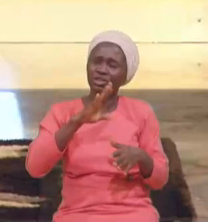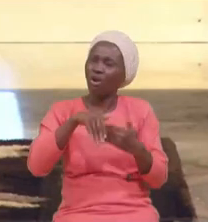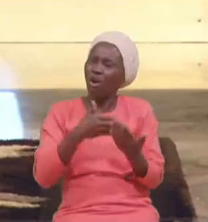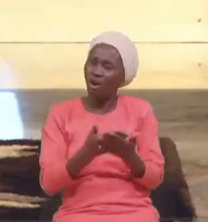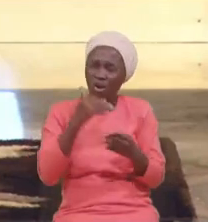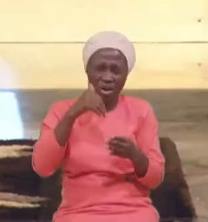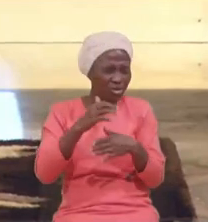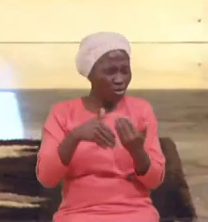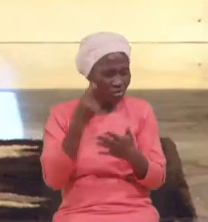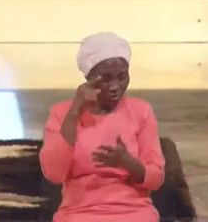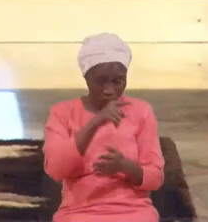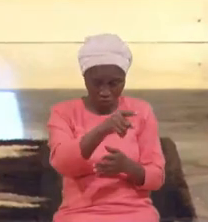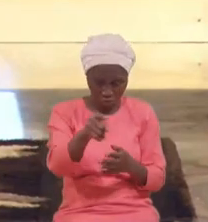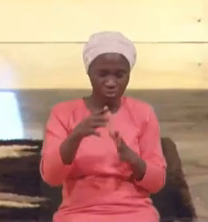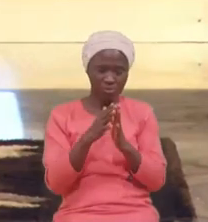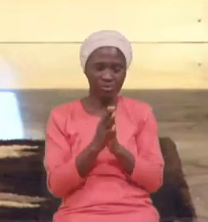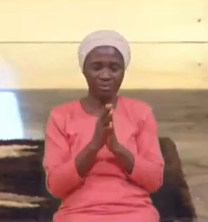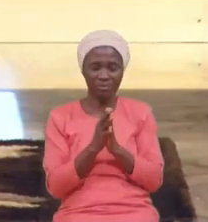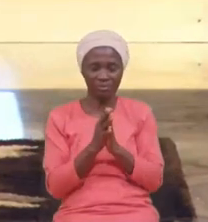Il est tout en tout pour vous.